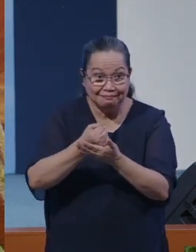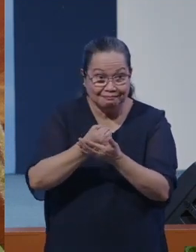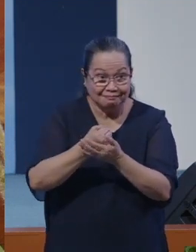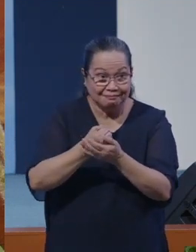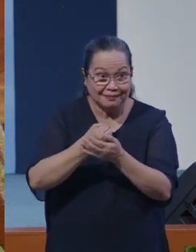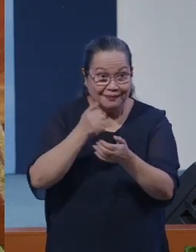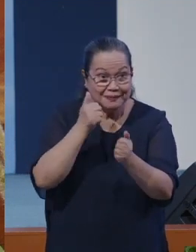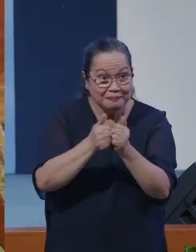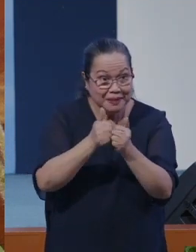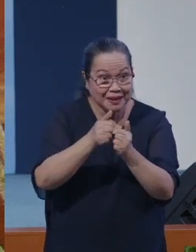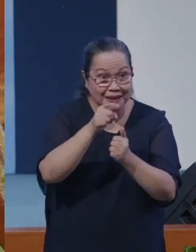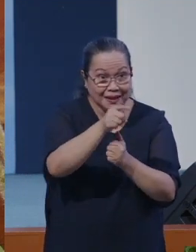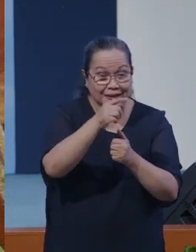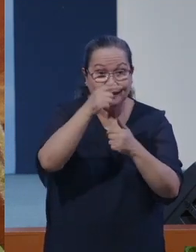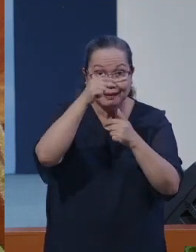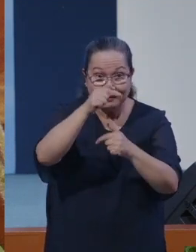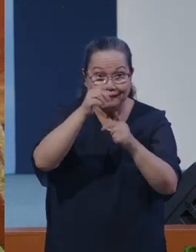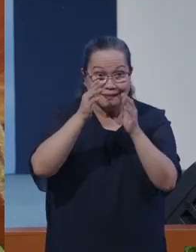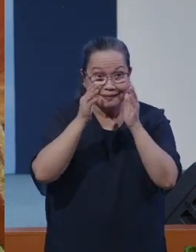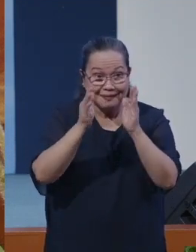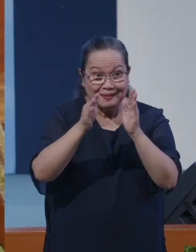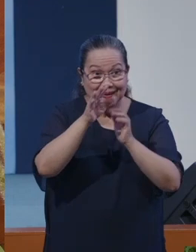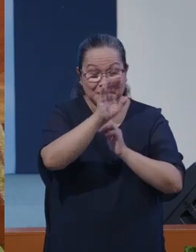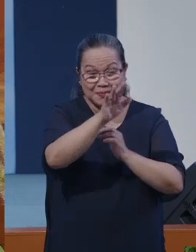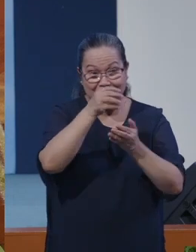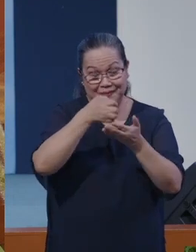your means. No?